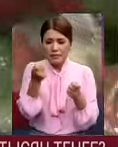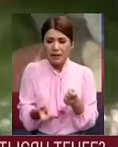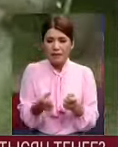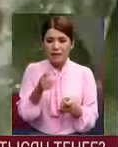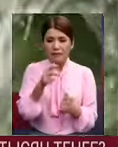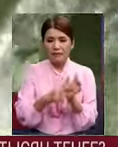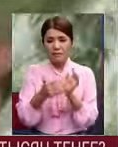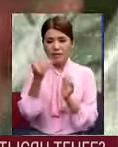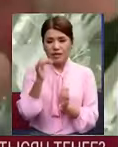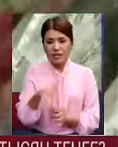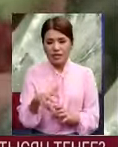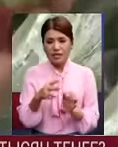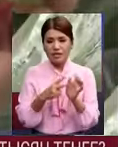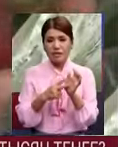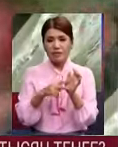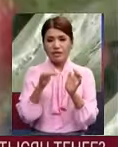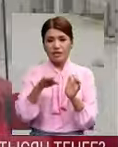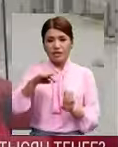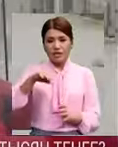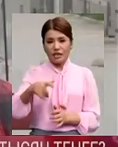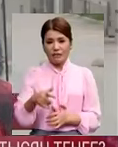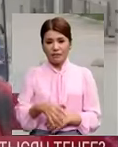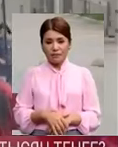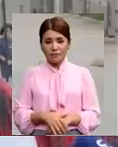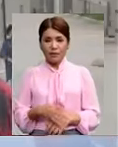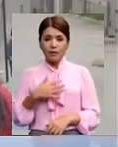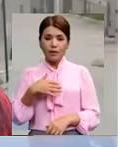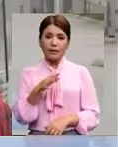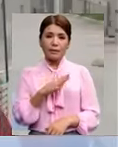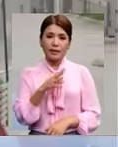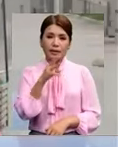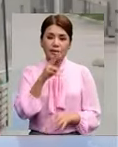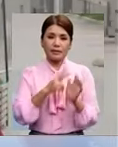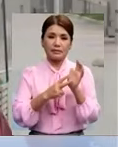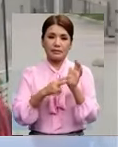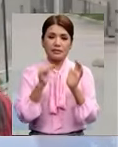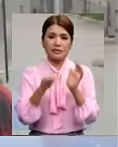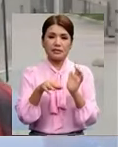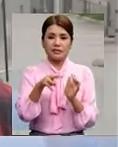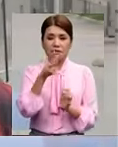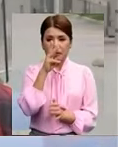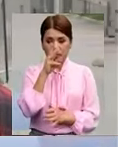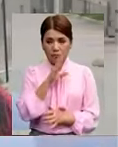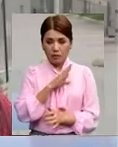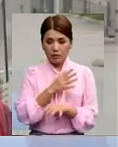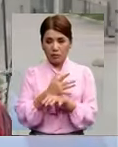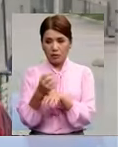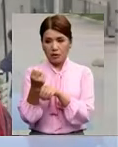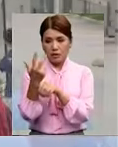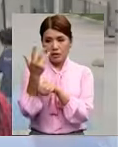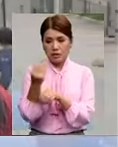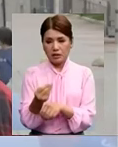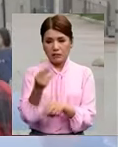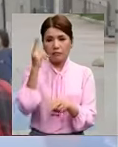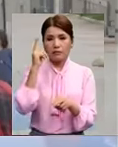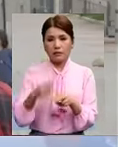Казахстане. А это 70 тысяч тенге. У меня был бюджет 70 тысяч тенге, и он закончился через 13 дней. При